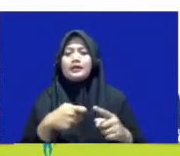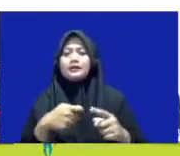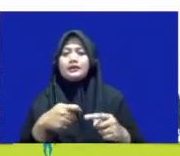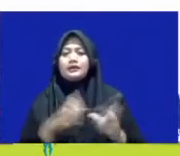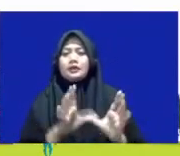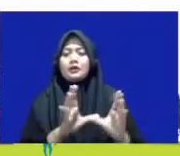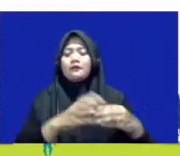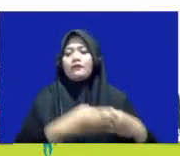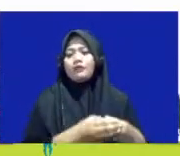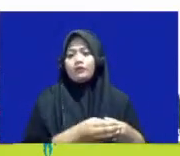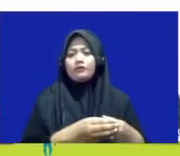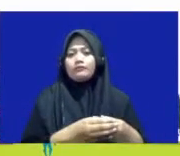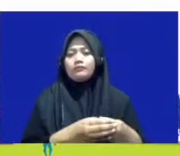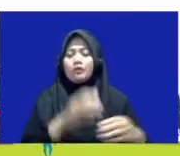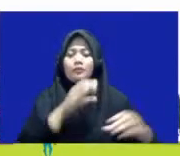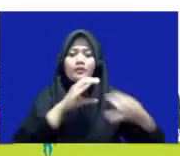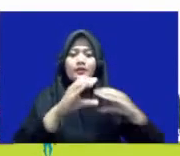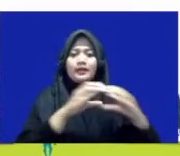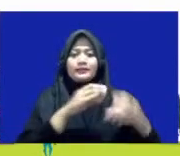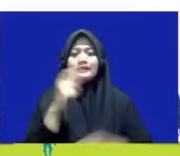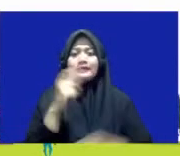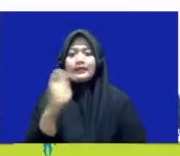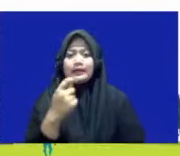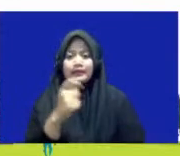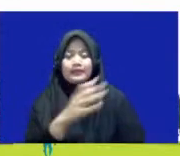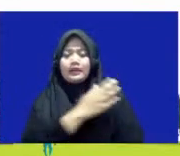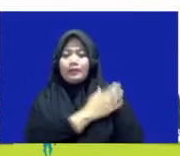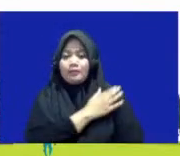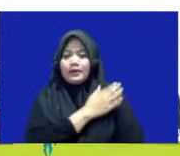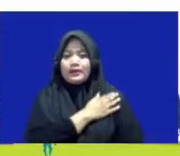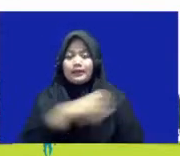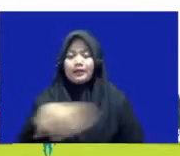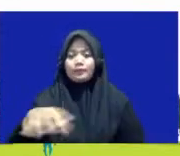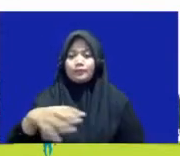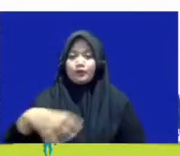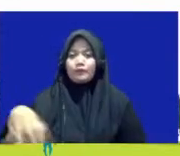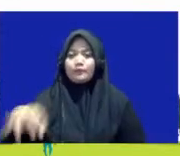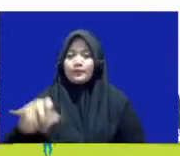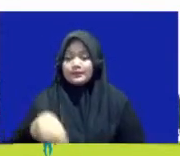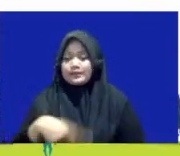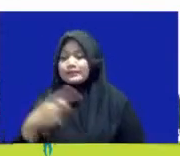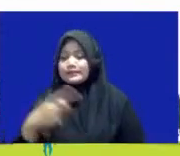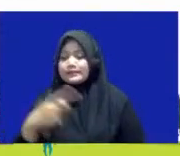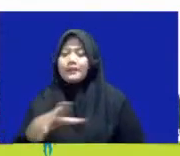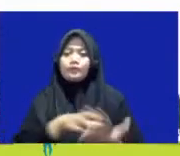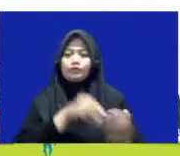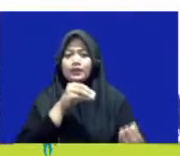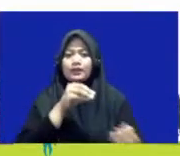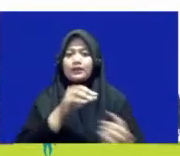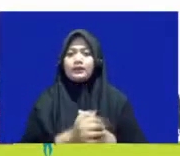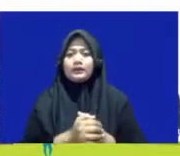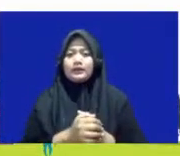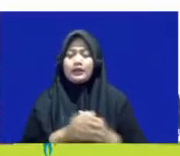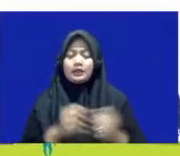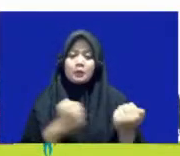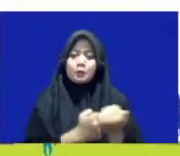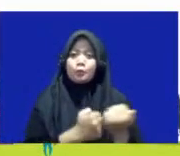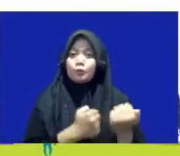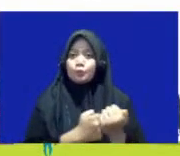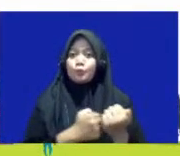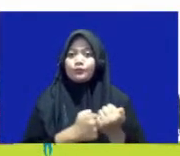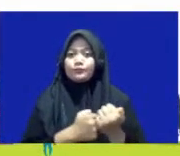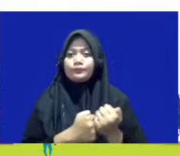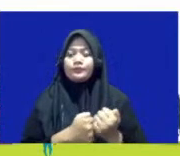Komunikasi Taganaan dari tingkatan kabupaten, provinsi sampai ke pusat. Didukung juga